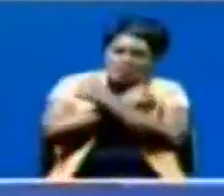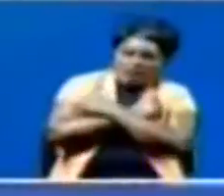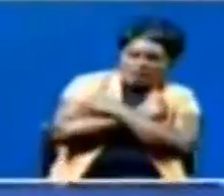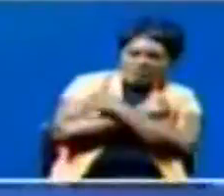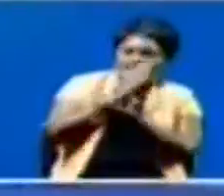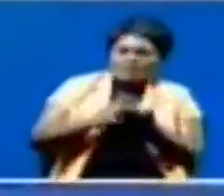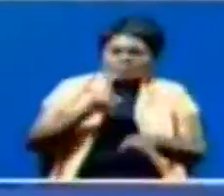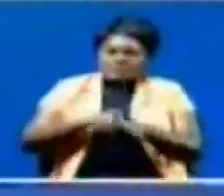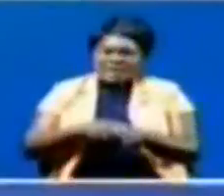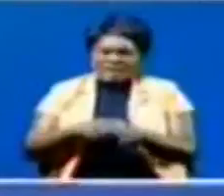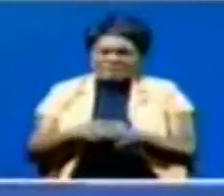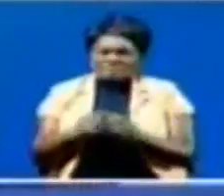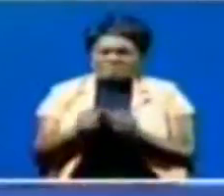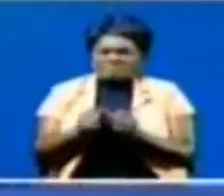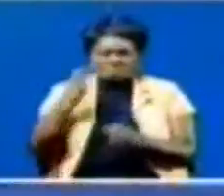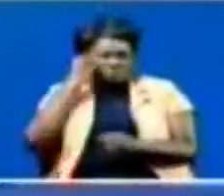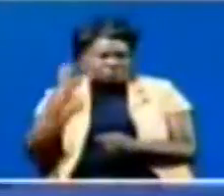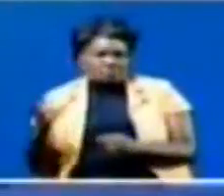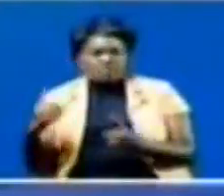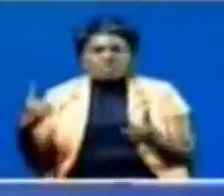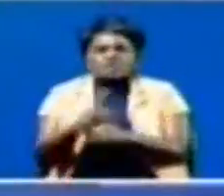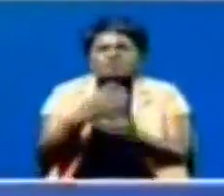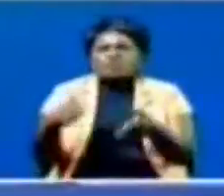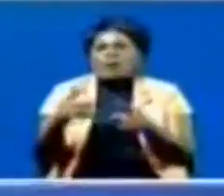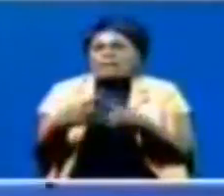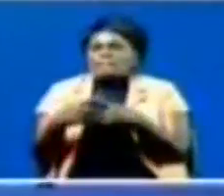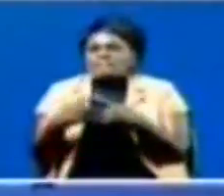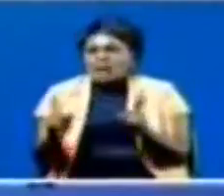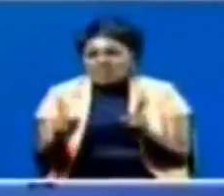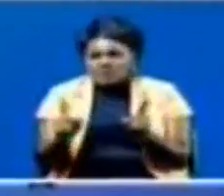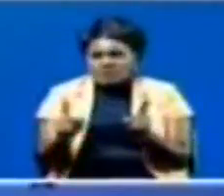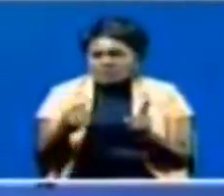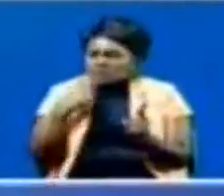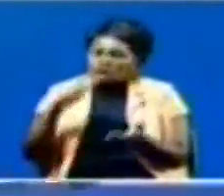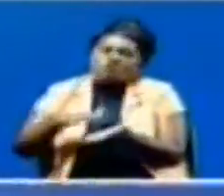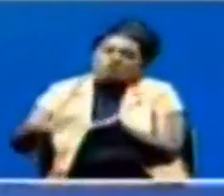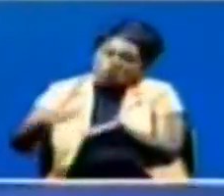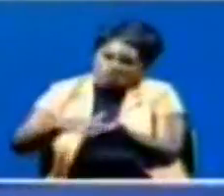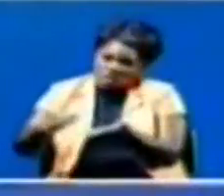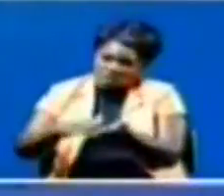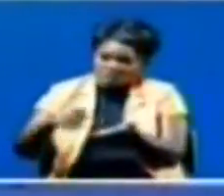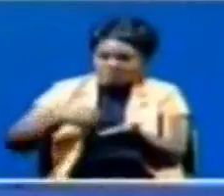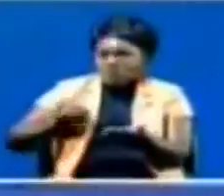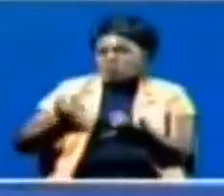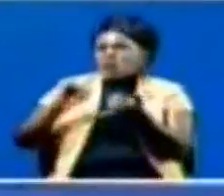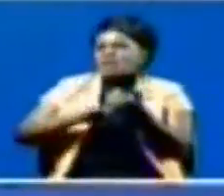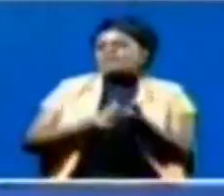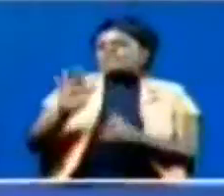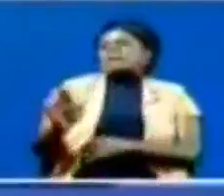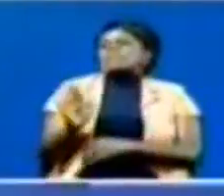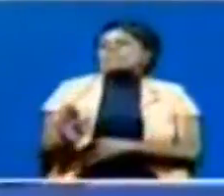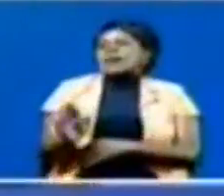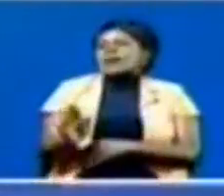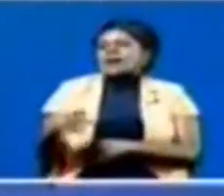mara nyingine zikakasirika, ziliumbwa kwa kila aina ya nini. Lakini tunaelewa nisamehe. Naam. Mimi ndio mkeo hata ukafanya nini. Mm-hmm.